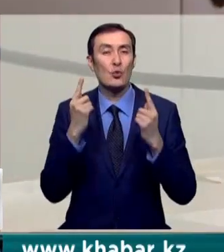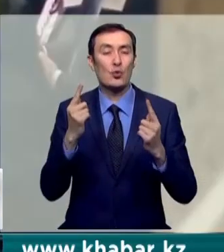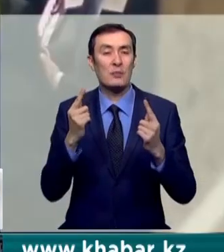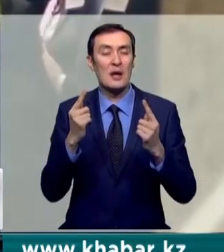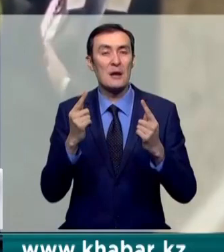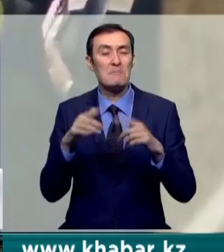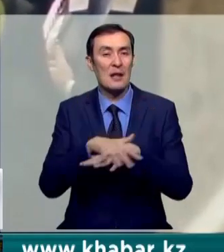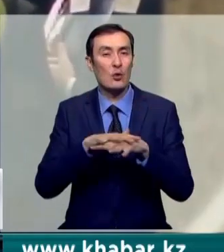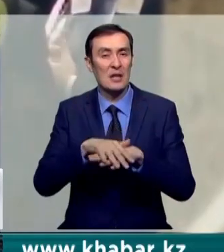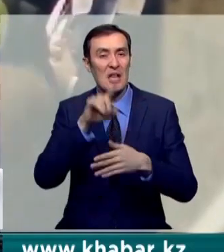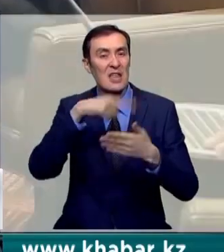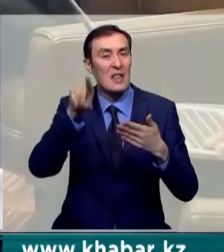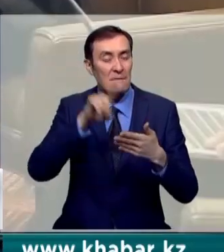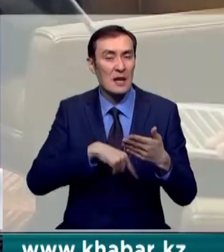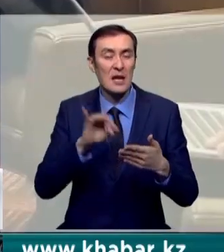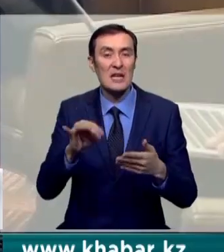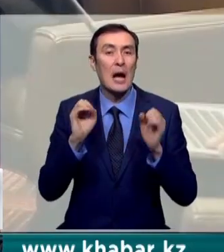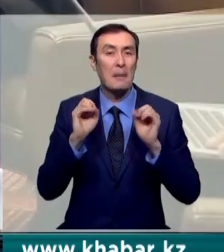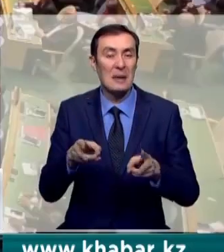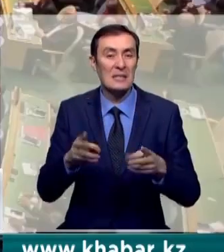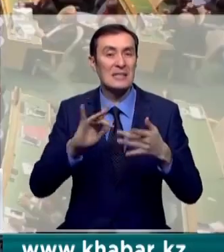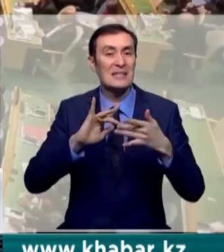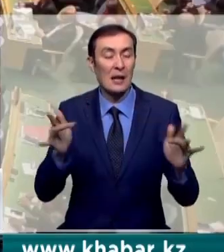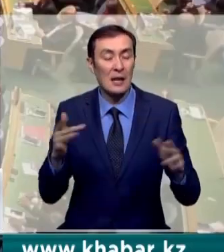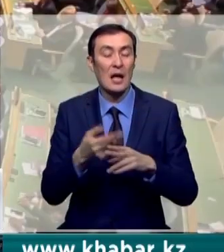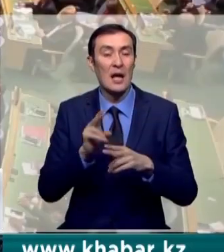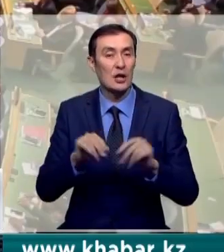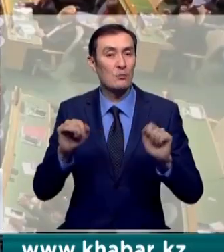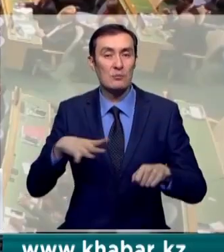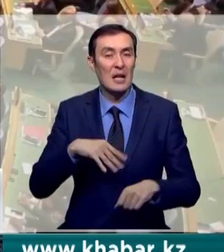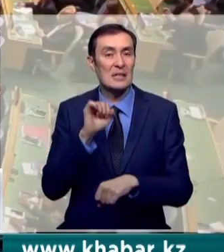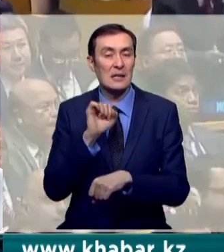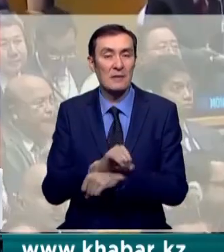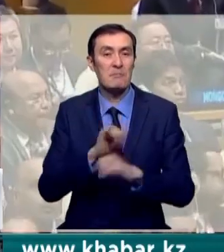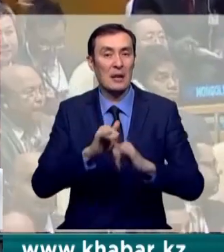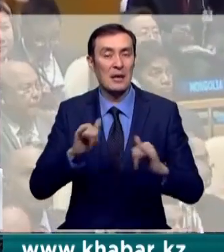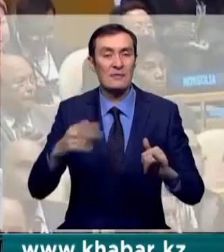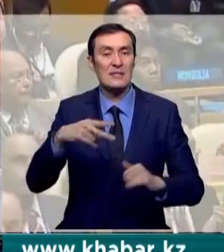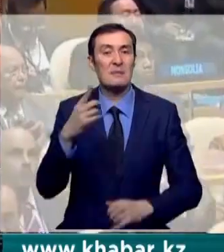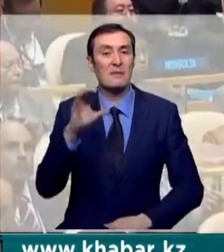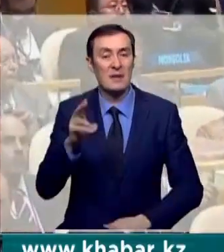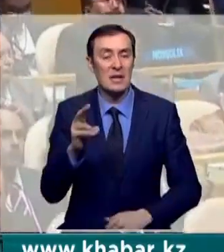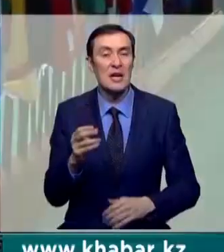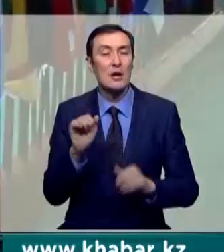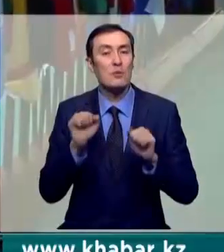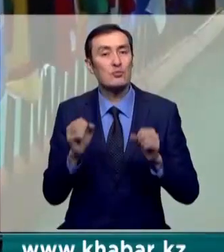глобальное недоверие и темная сторона цифрового мира. Эти опасности могут остановить прогресс 21